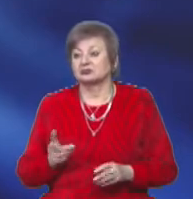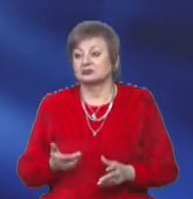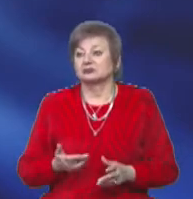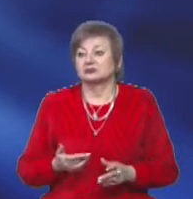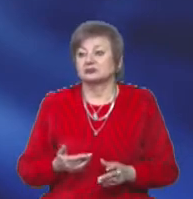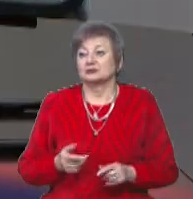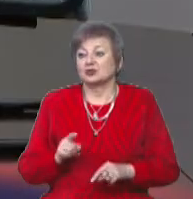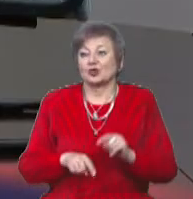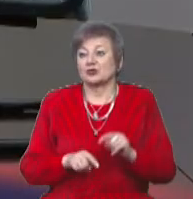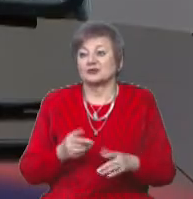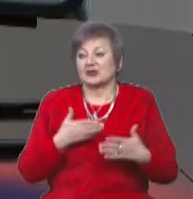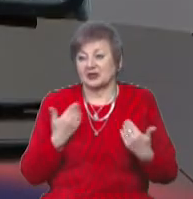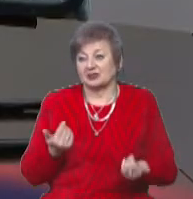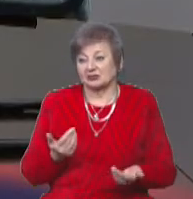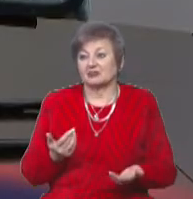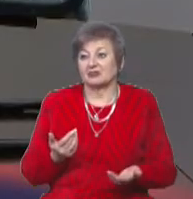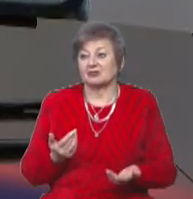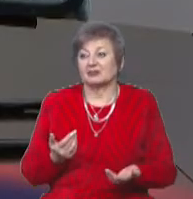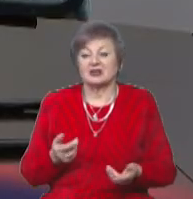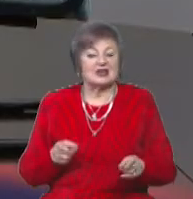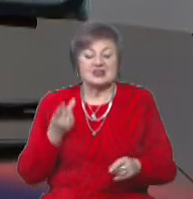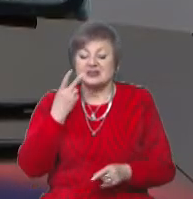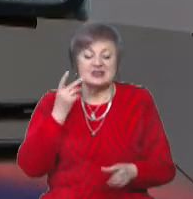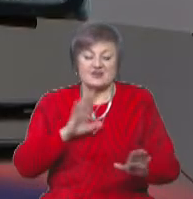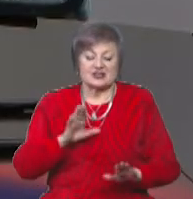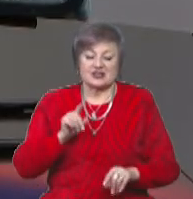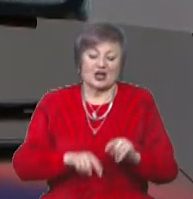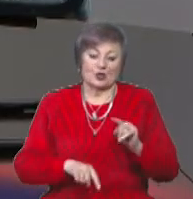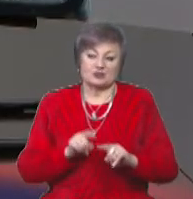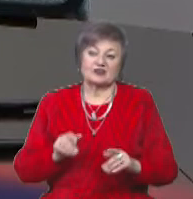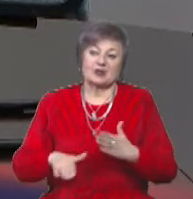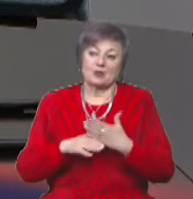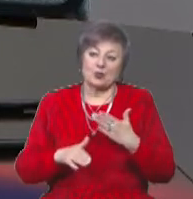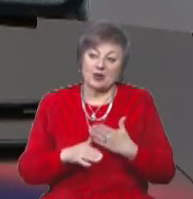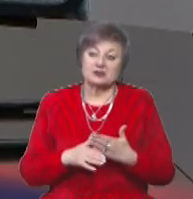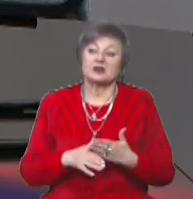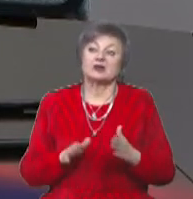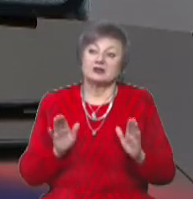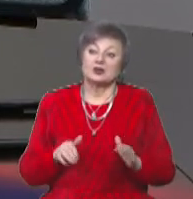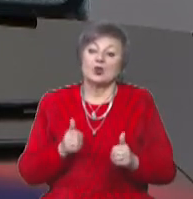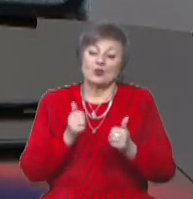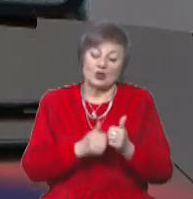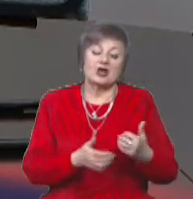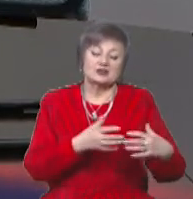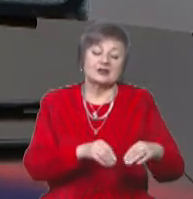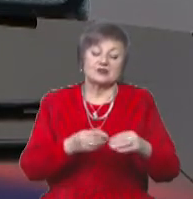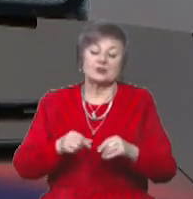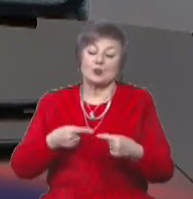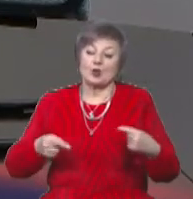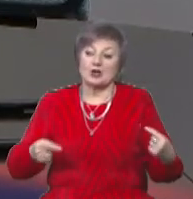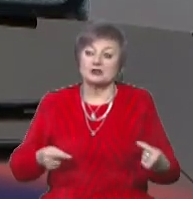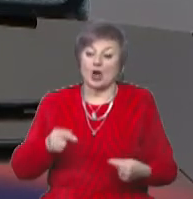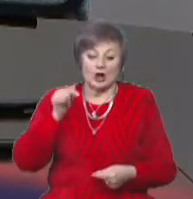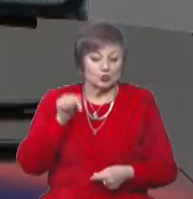родичі, близькі. Родичі, і то не завжди родичі там можуть допомагати, у кожній сім'ї по-різному.